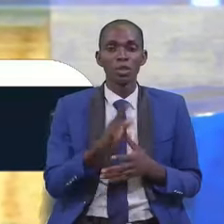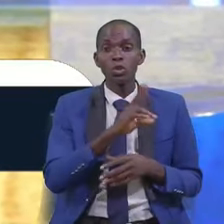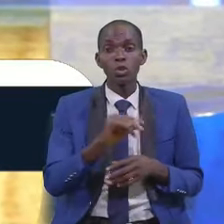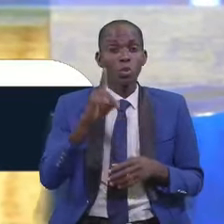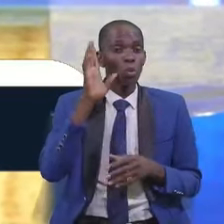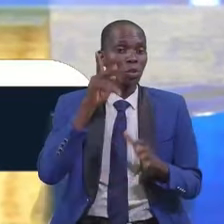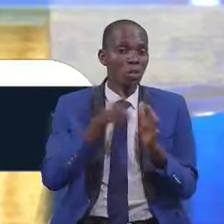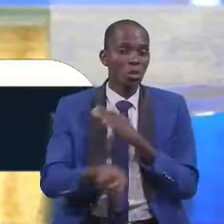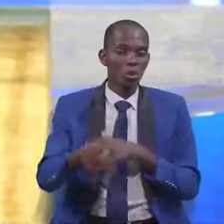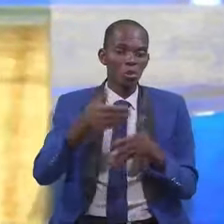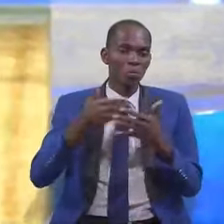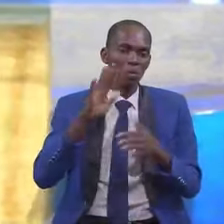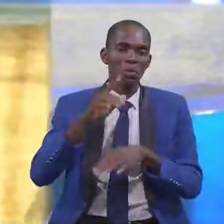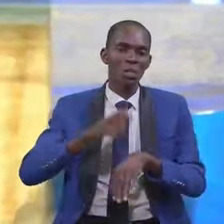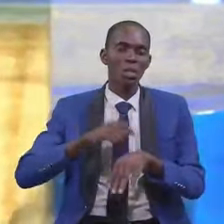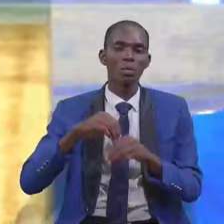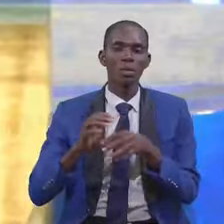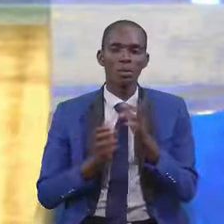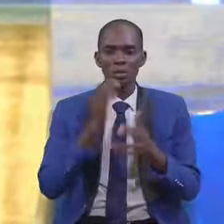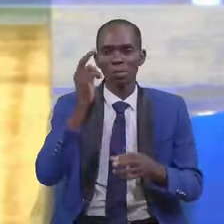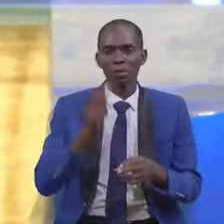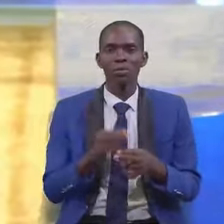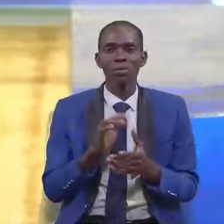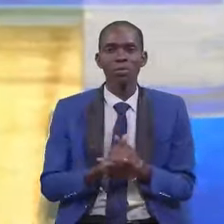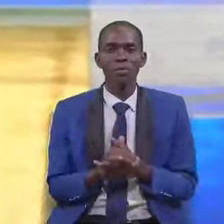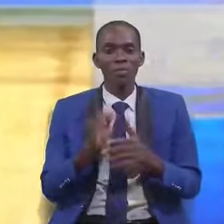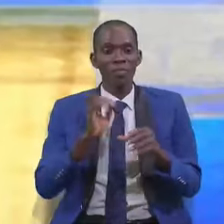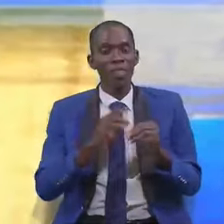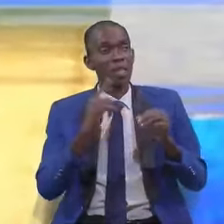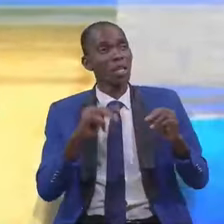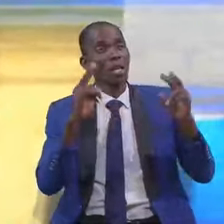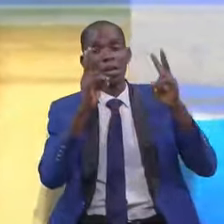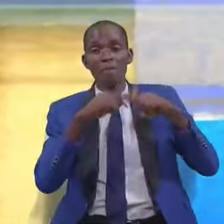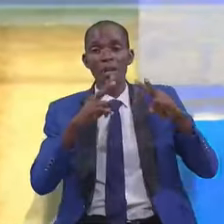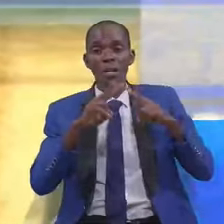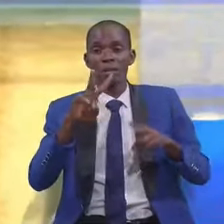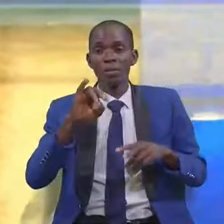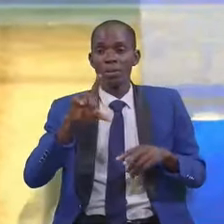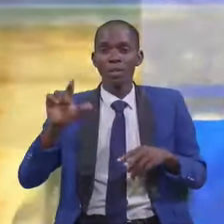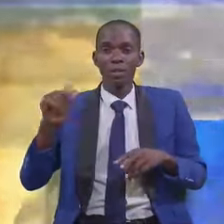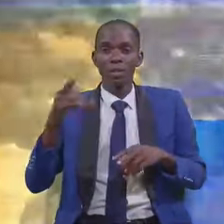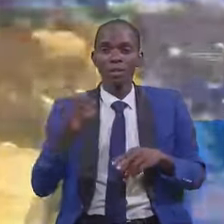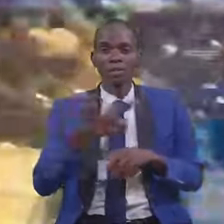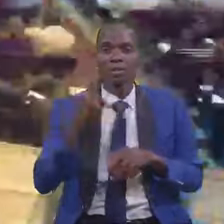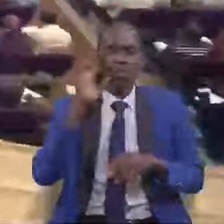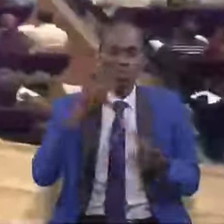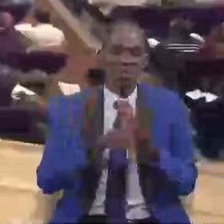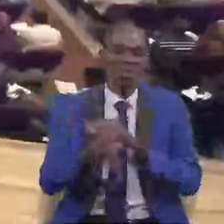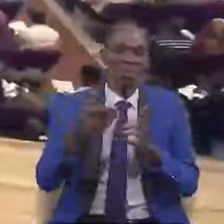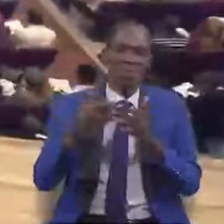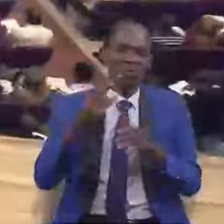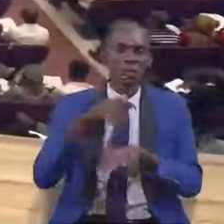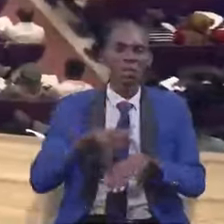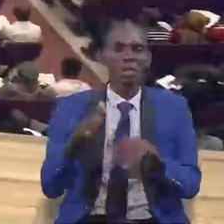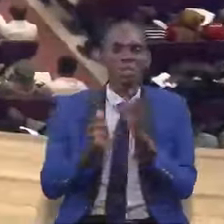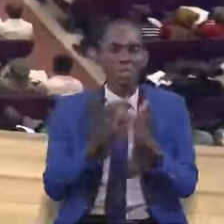vous tue avant votre temps. Au village, il n'y a personne qui puisse vous tuer avant votre temps. Dans la ville, il n'y a